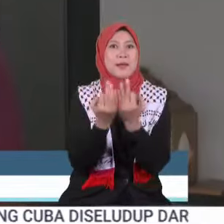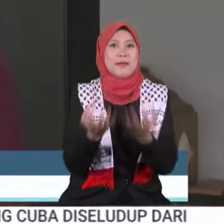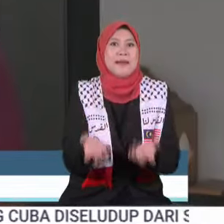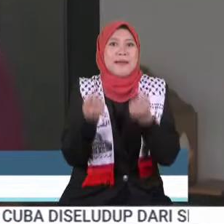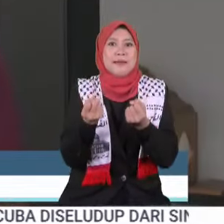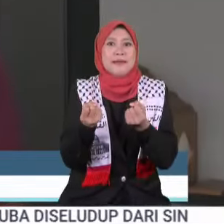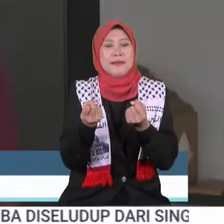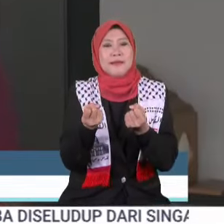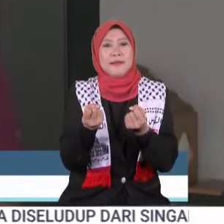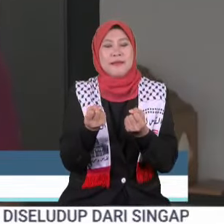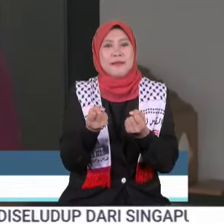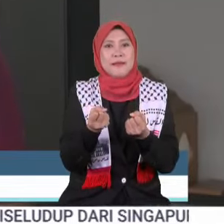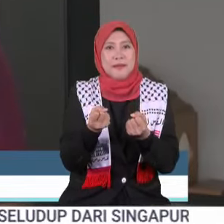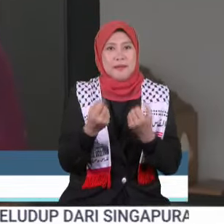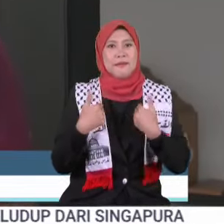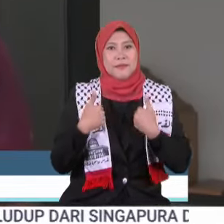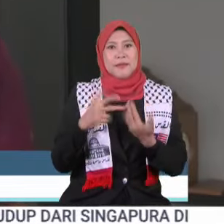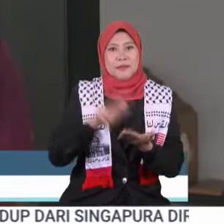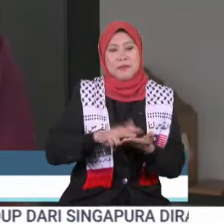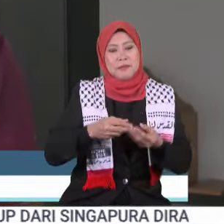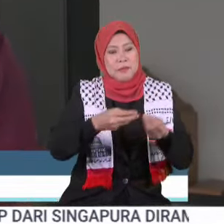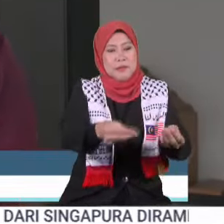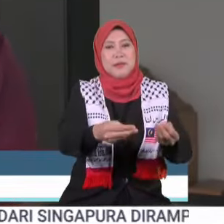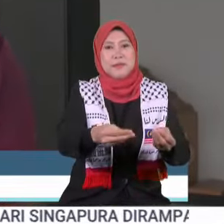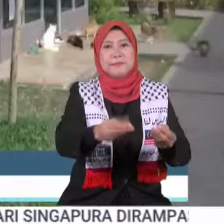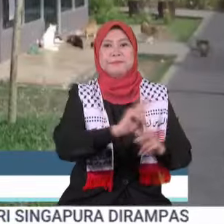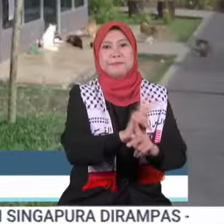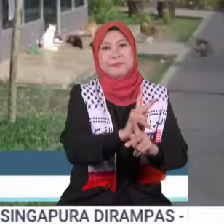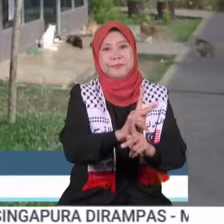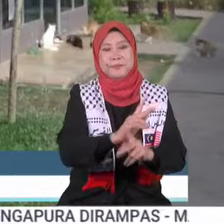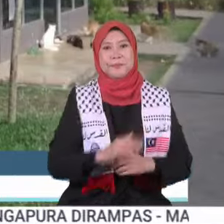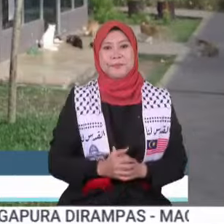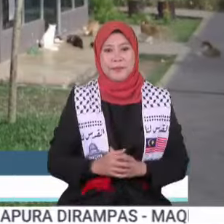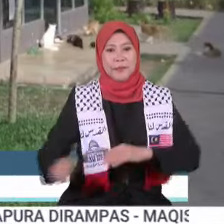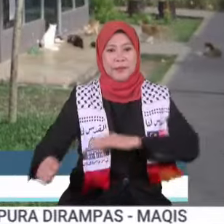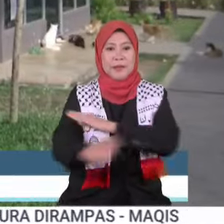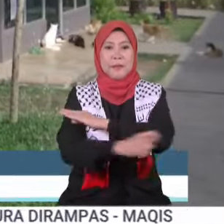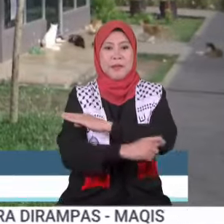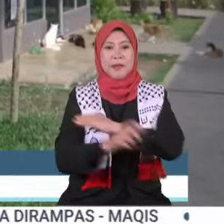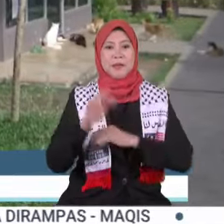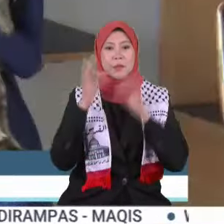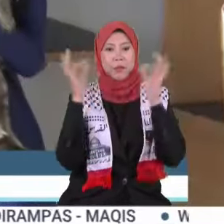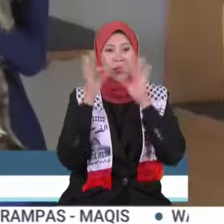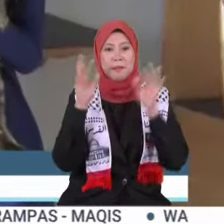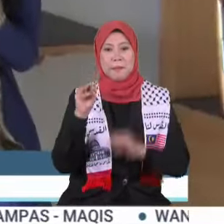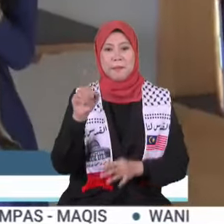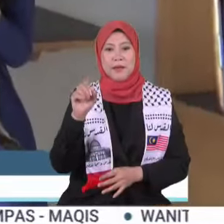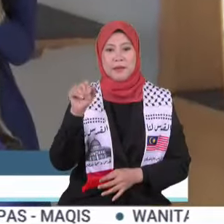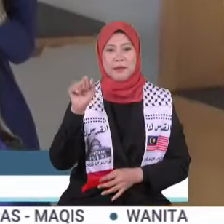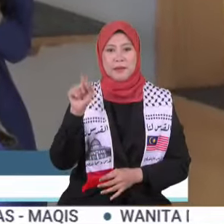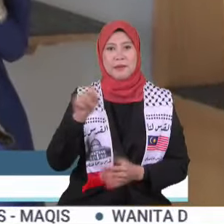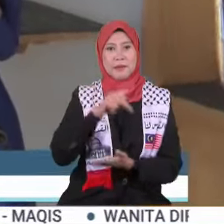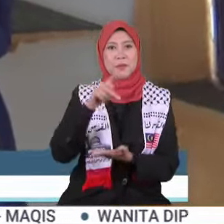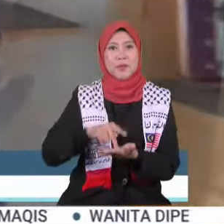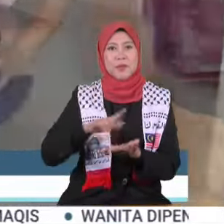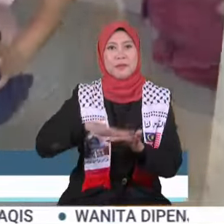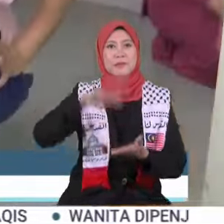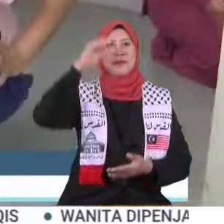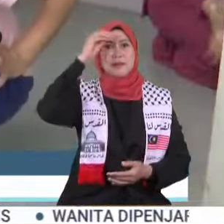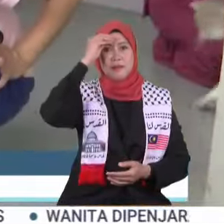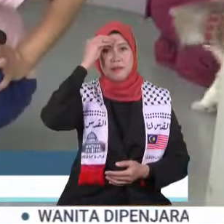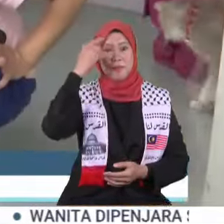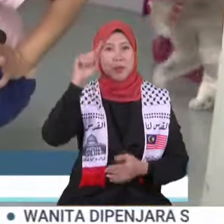telah sah kita berikan daripada sini, insyaAllah. Taman Kucing Madad juga dijadikan pusat pembelajaran